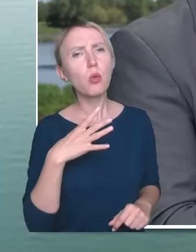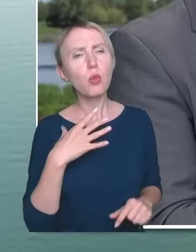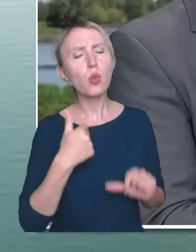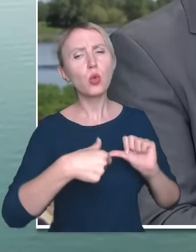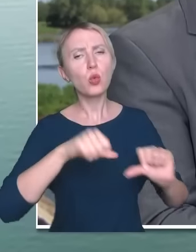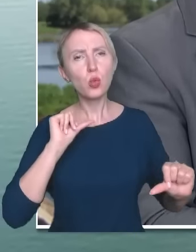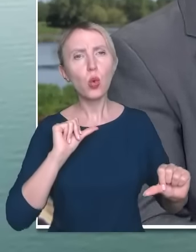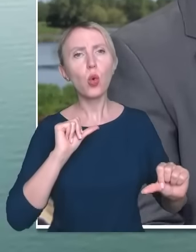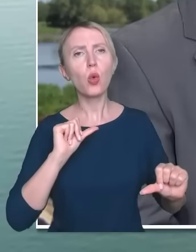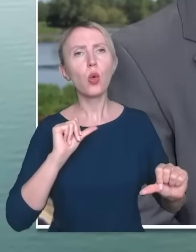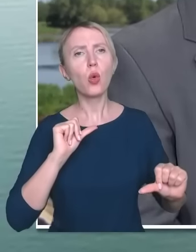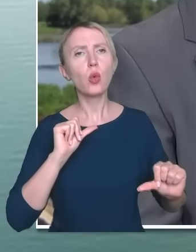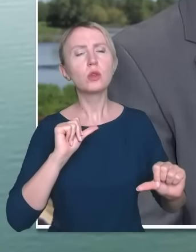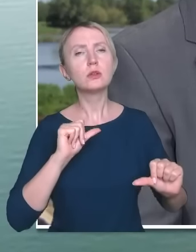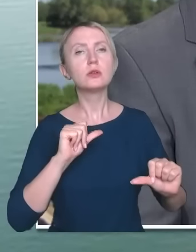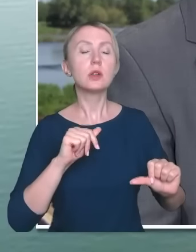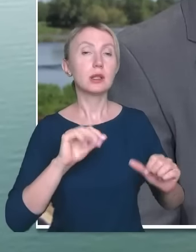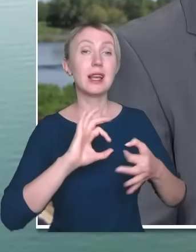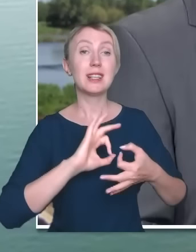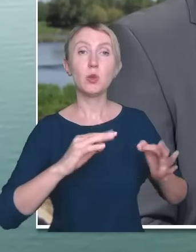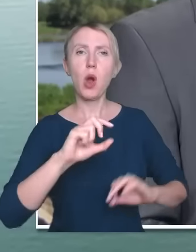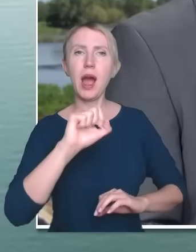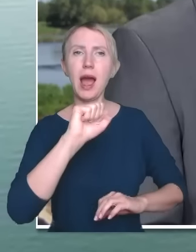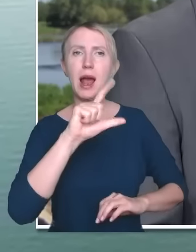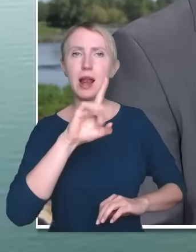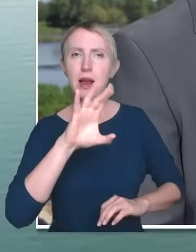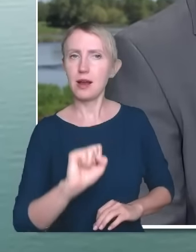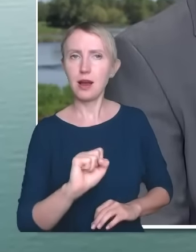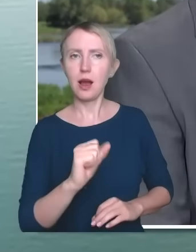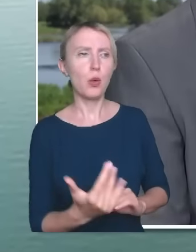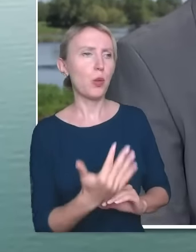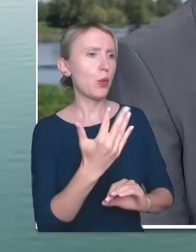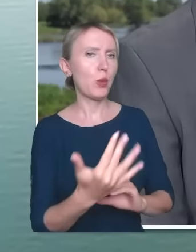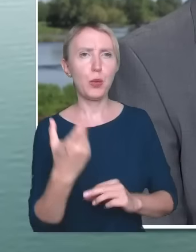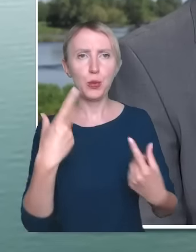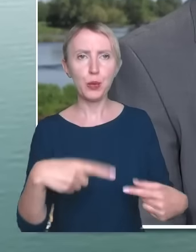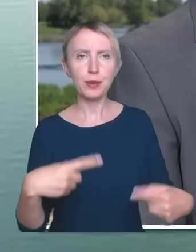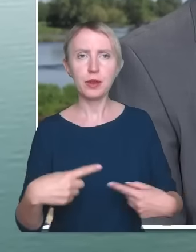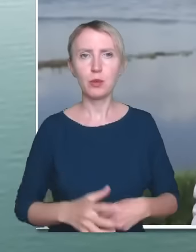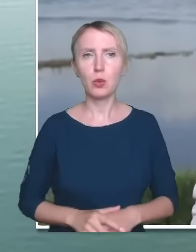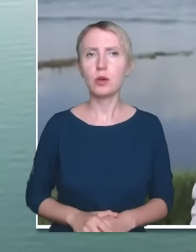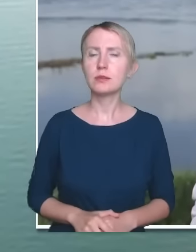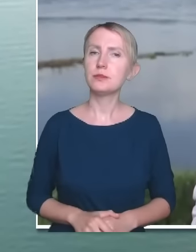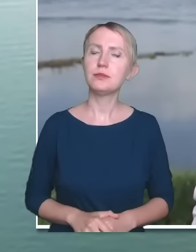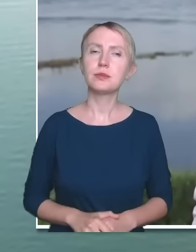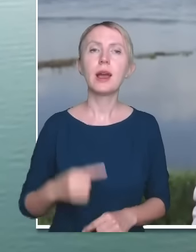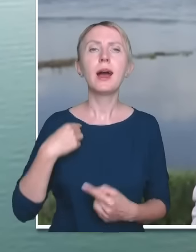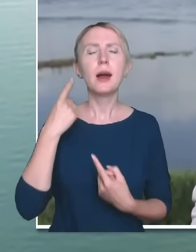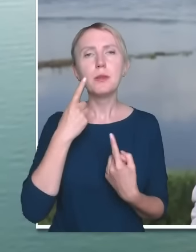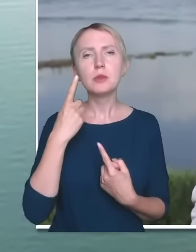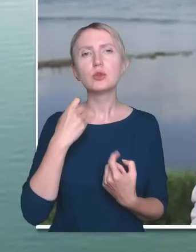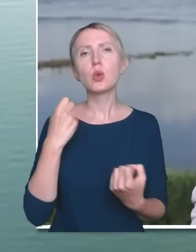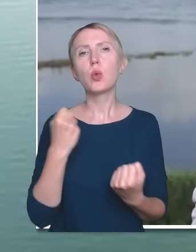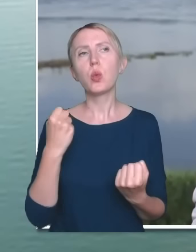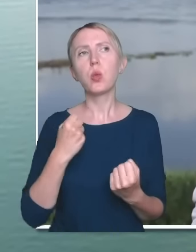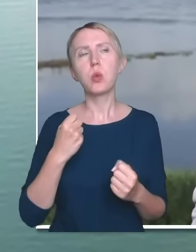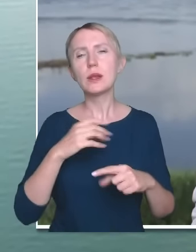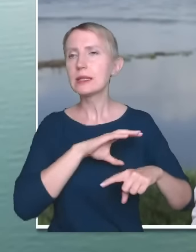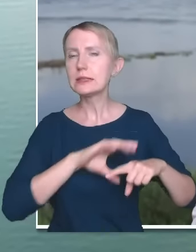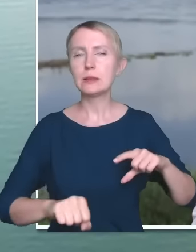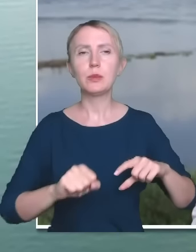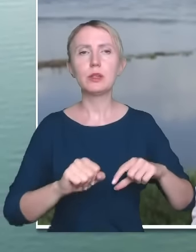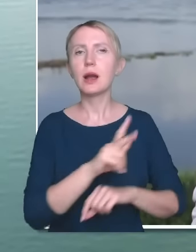roku, że ta złota alga nie błyszczała tak? Myślę, że była olbrzymia dyscyplina